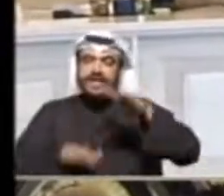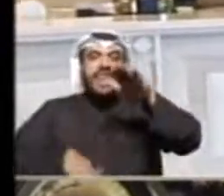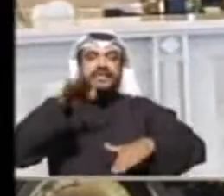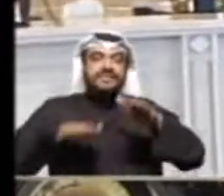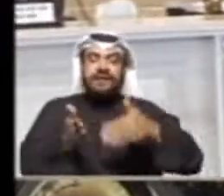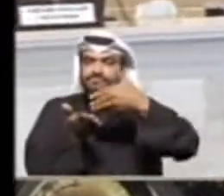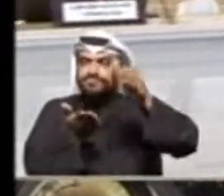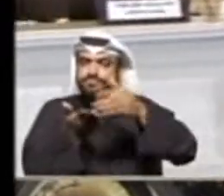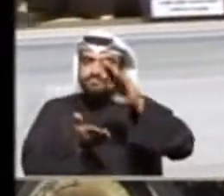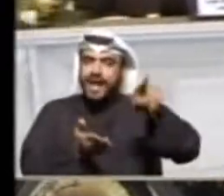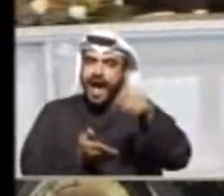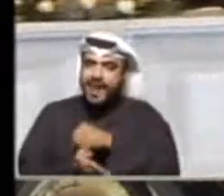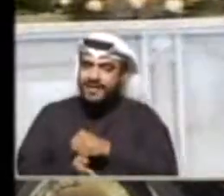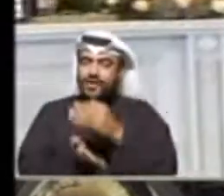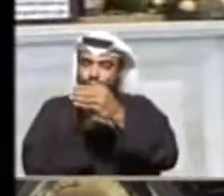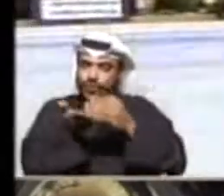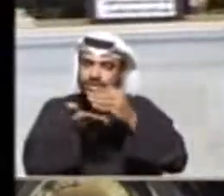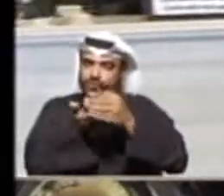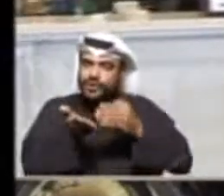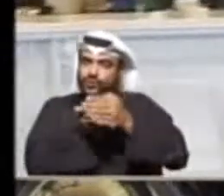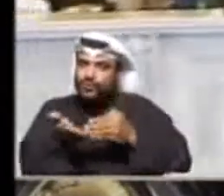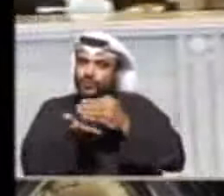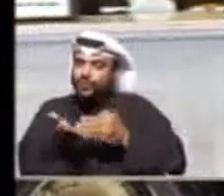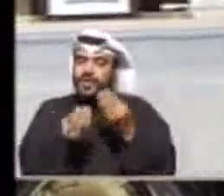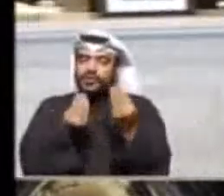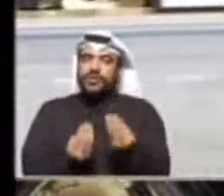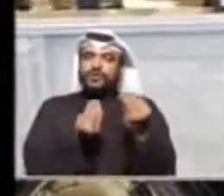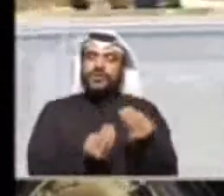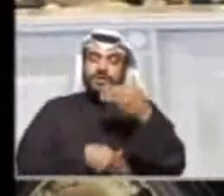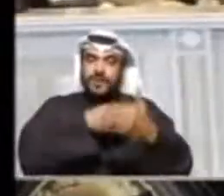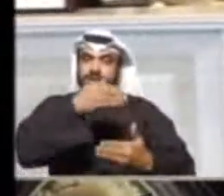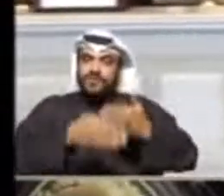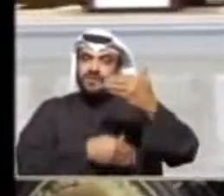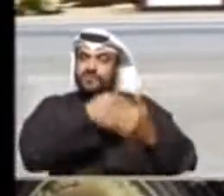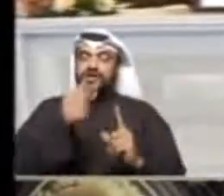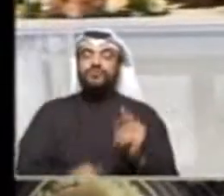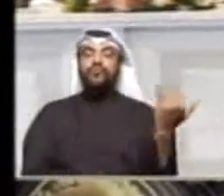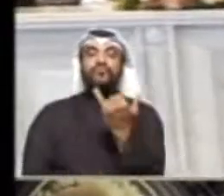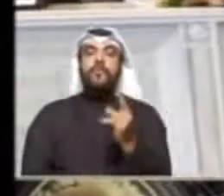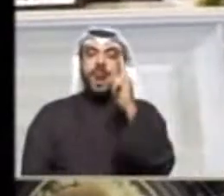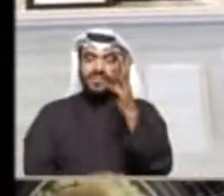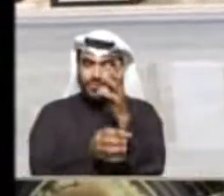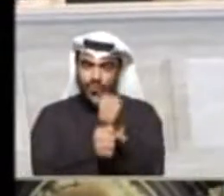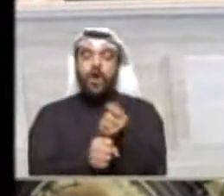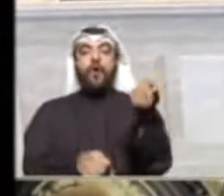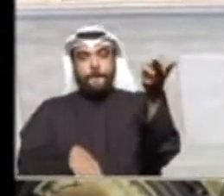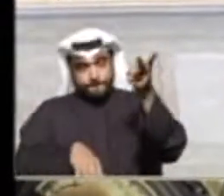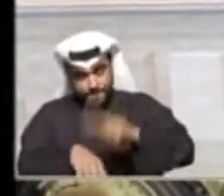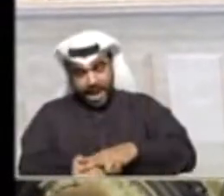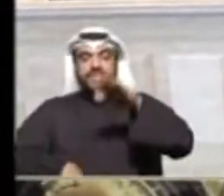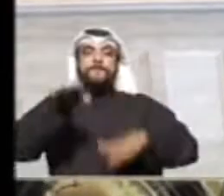في خصوص كل منها وفقا للإجراءات القانونية خلال الأعوام 2013